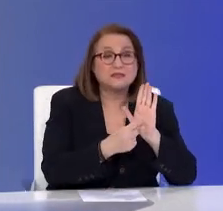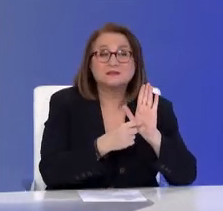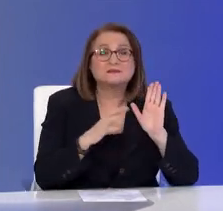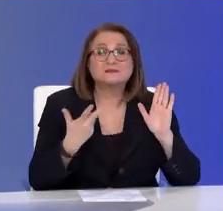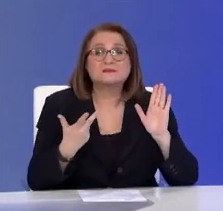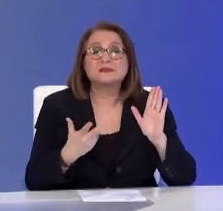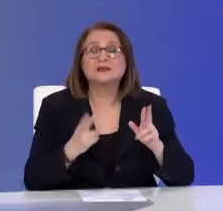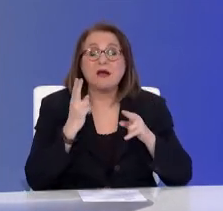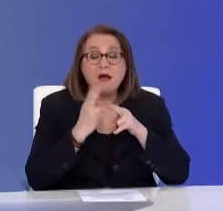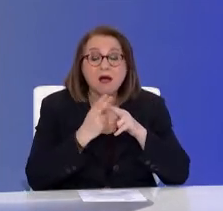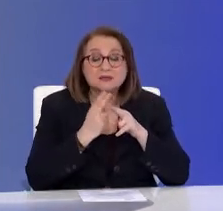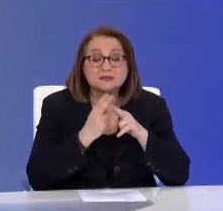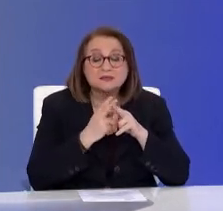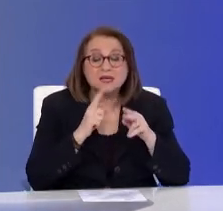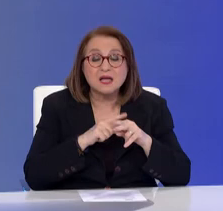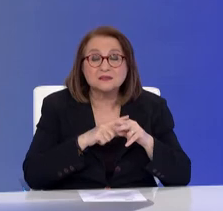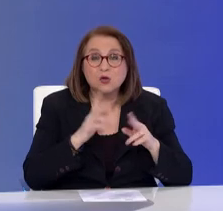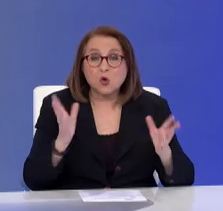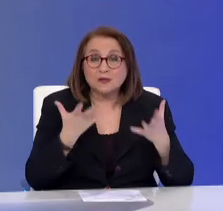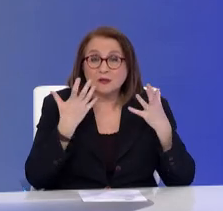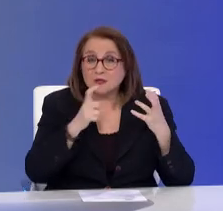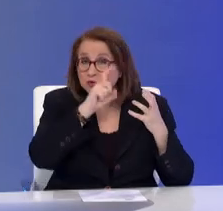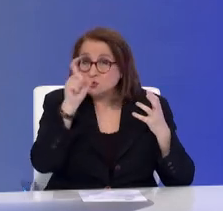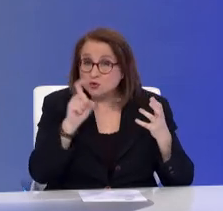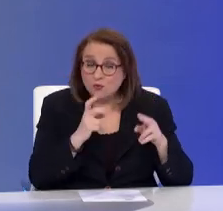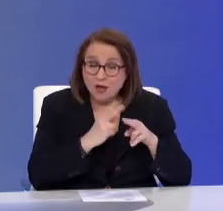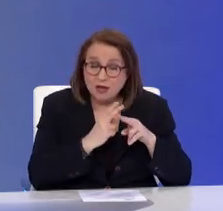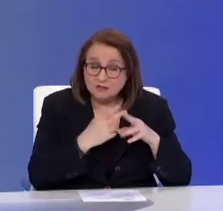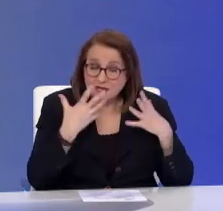μας οδηγήσουν όλους πέραν όσων μας χωρίζουν.